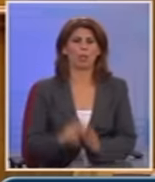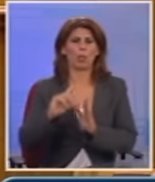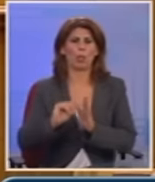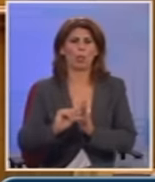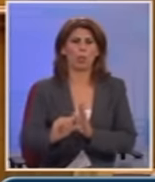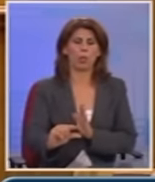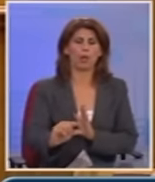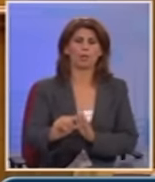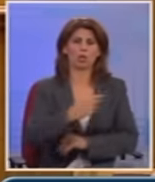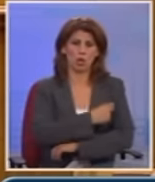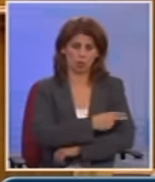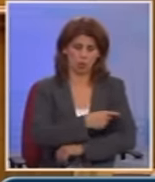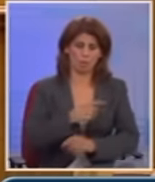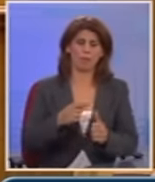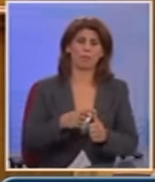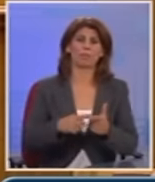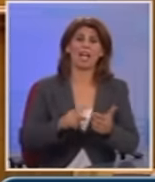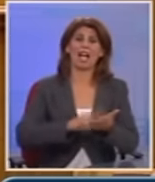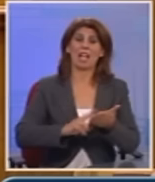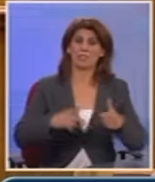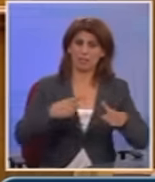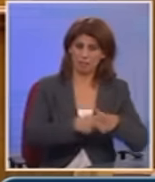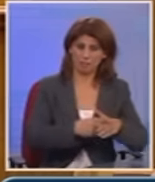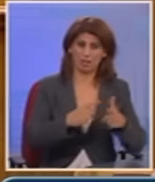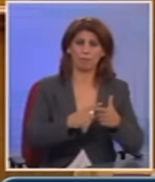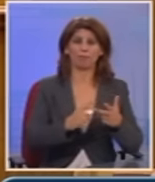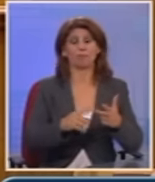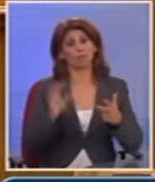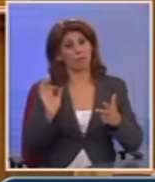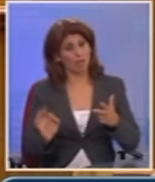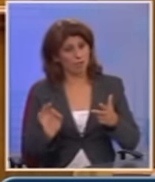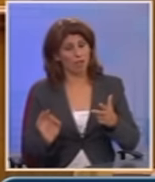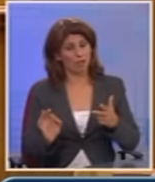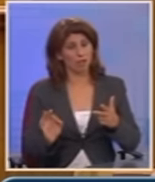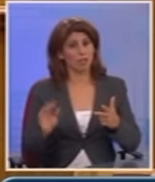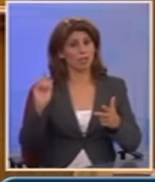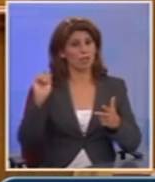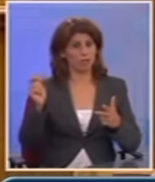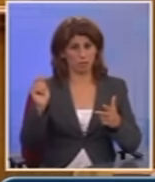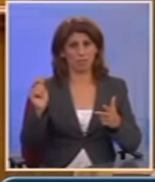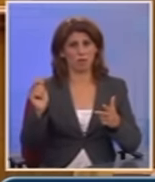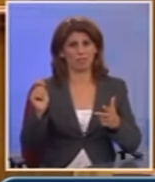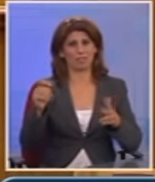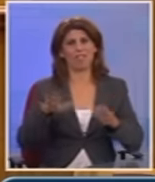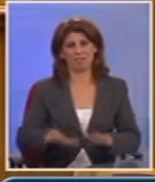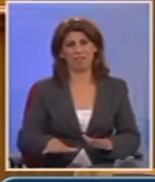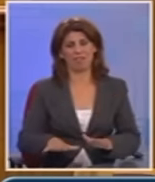υποχρηματοδότηση απειλεί νοσοκομεία, ασφαλιστικά ταμεία και βεβαίως τις πολιτικές για την